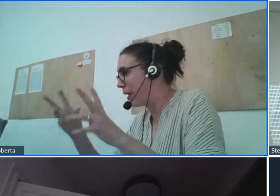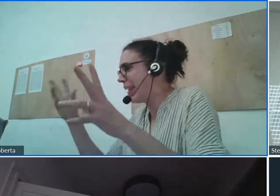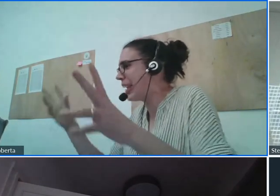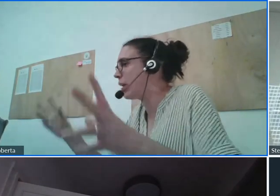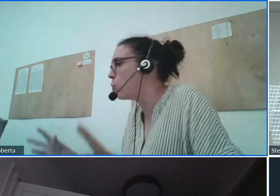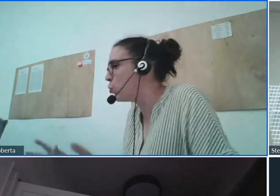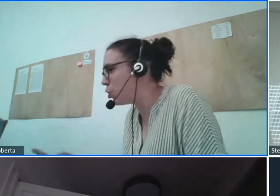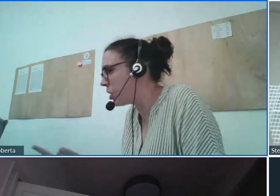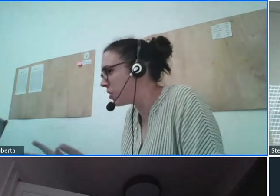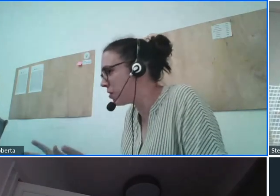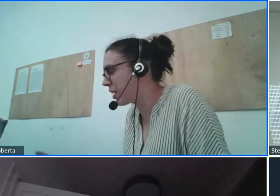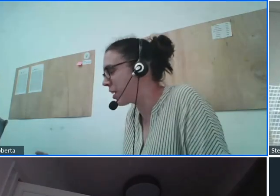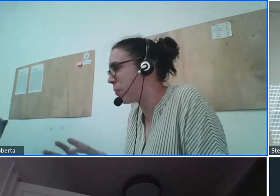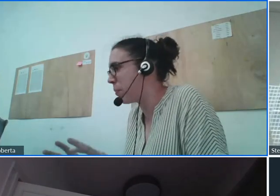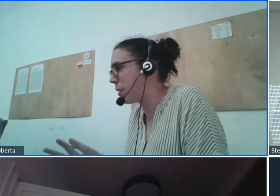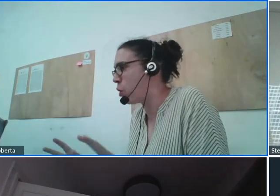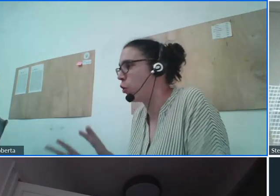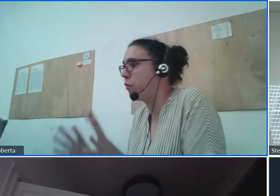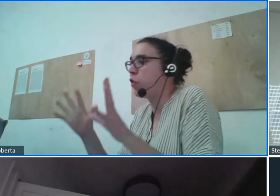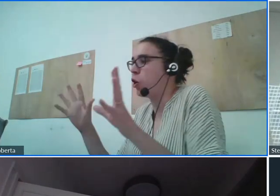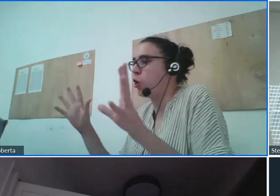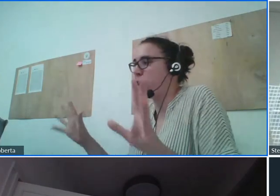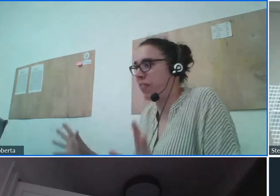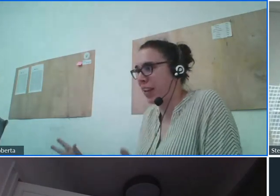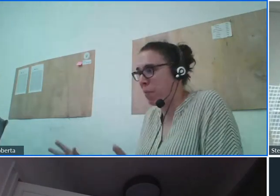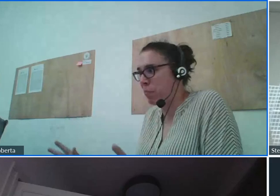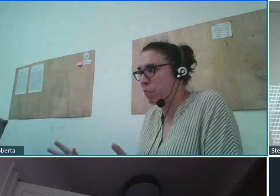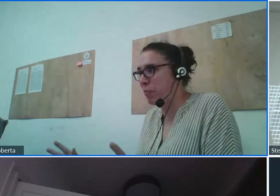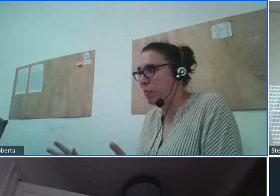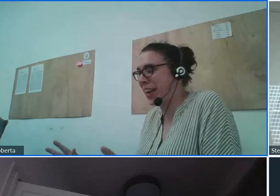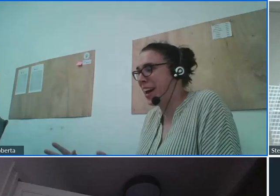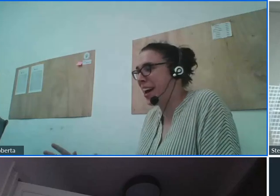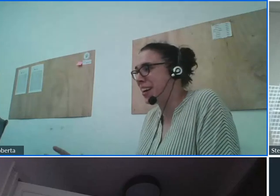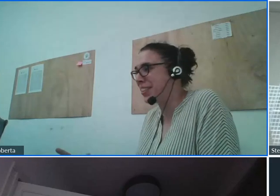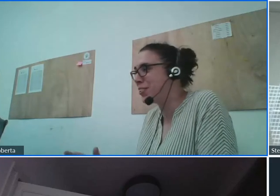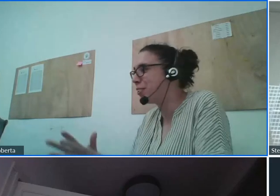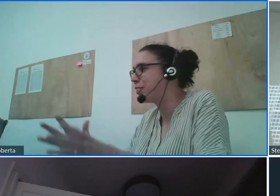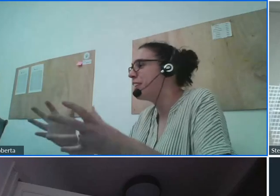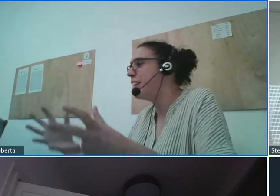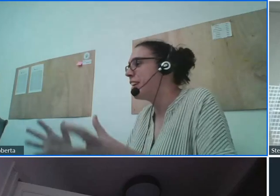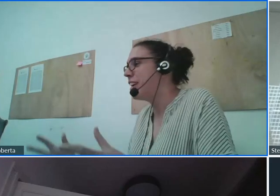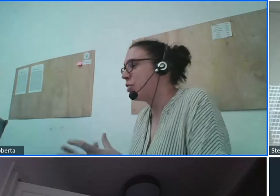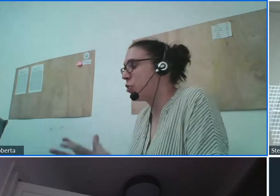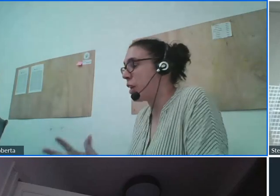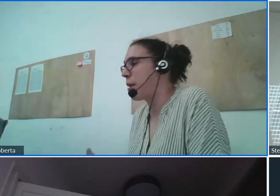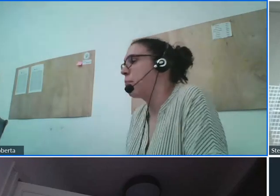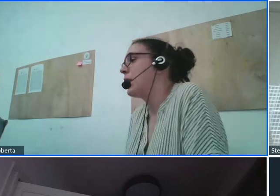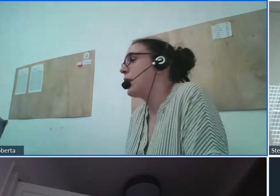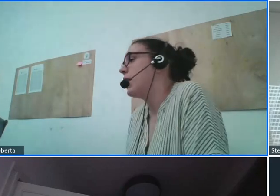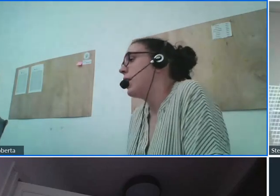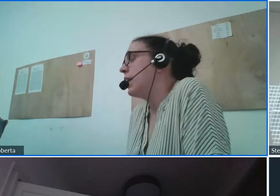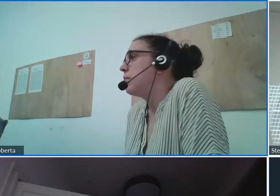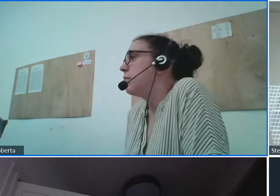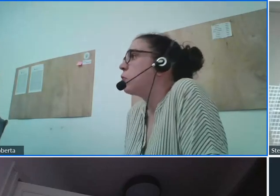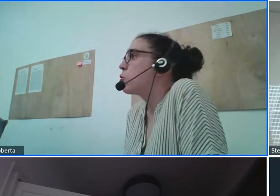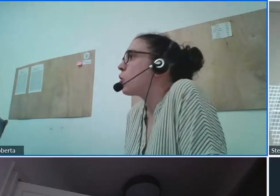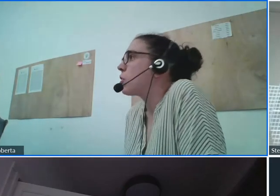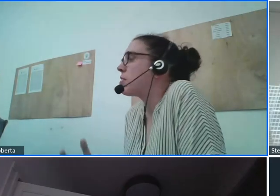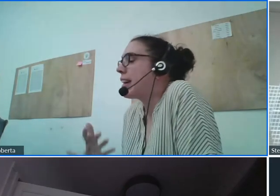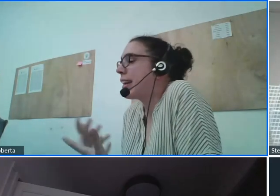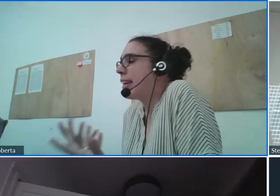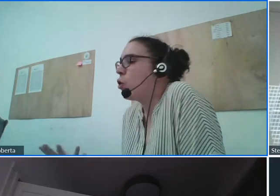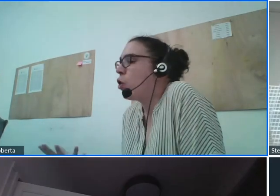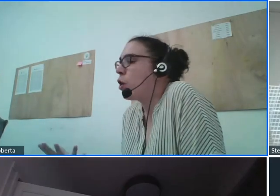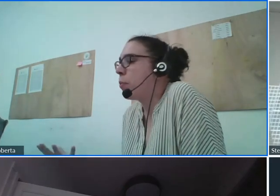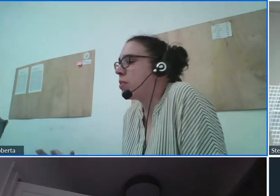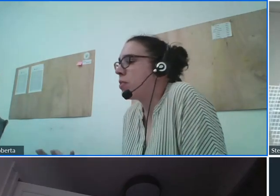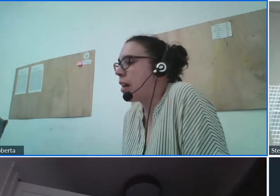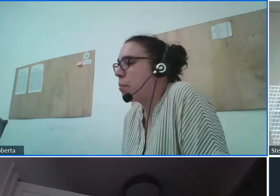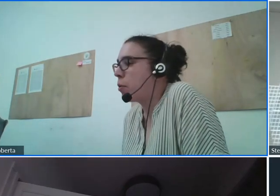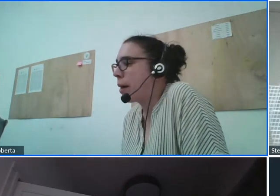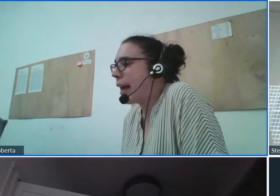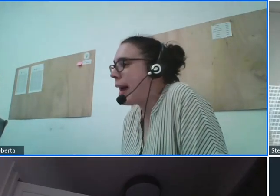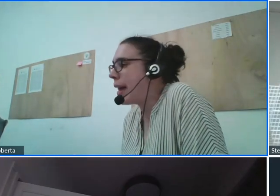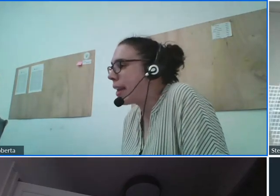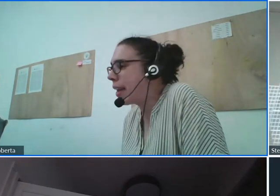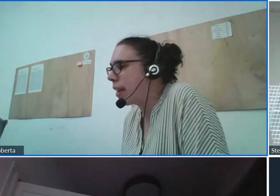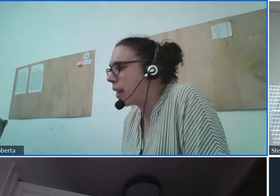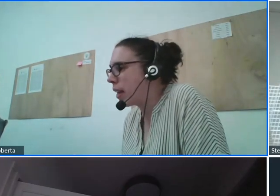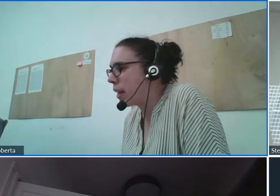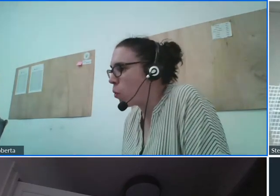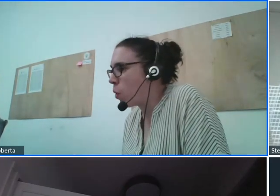famoso plugin QGIS che però non voglio che venga pubblicato. Cioè, non so se anche noi